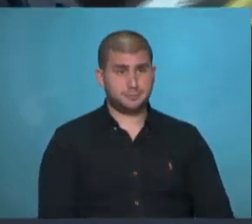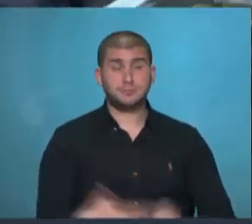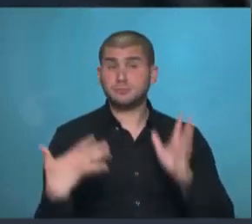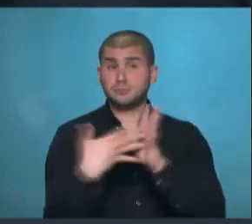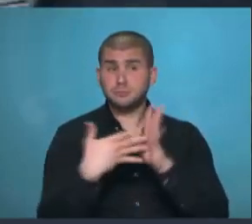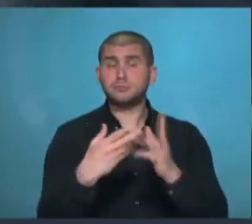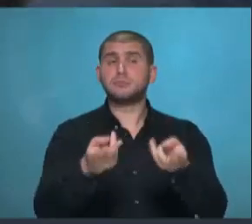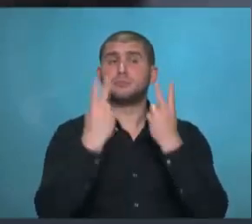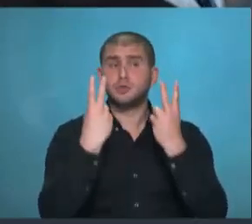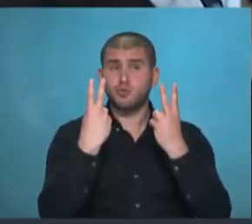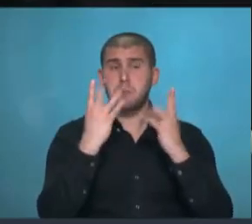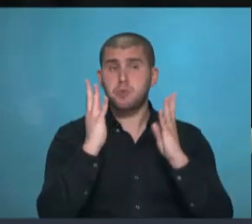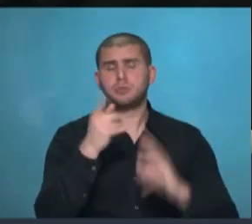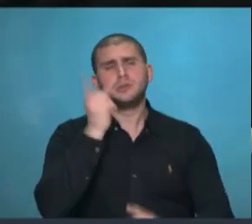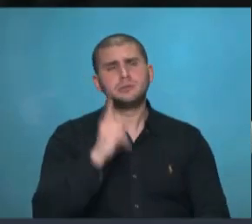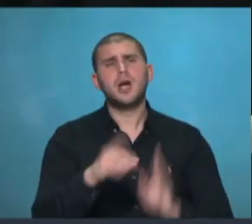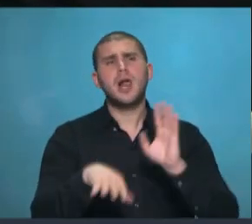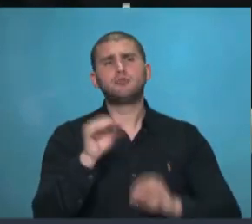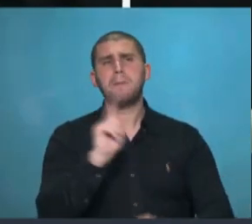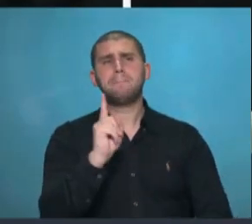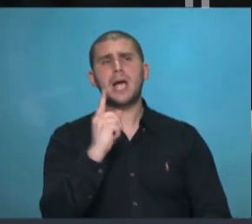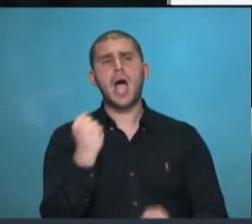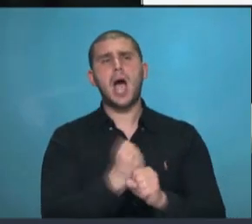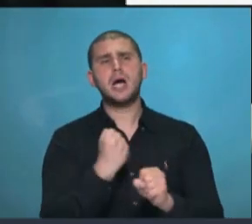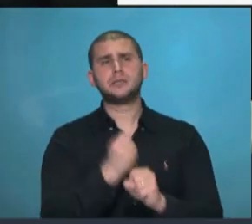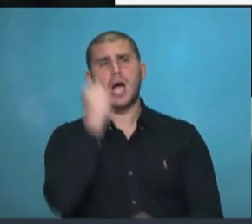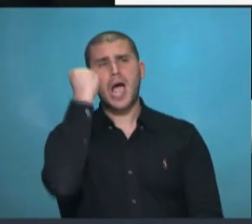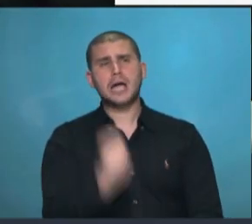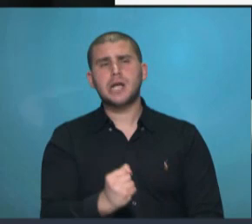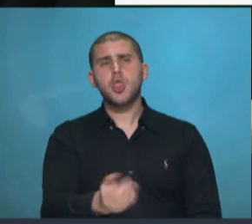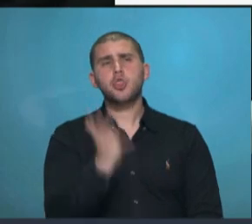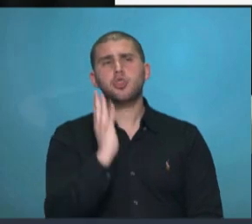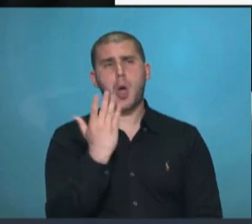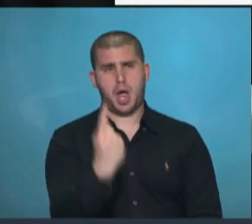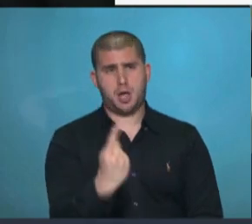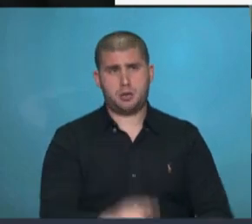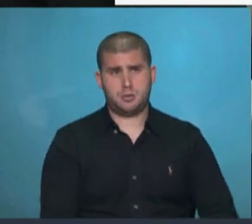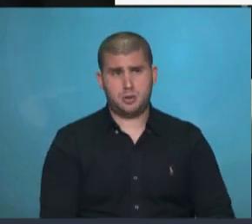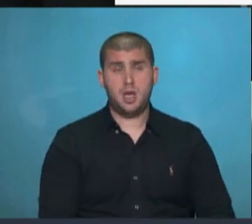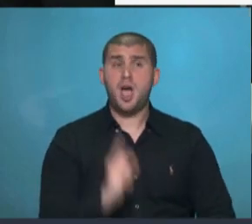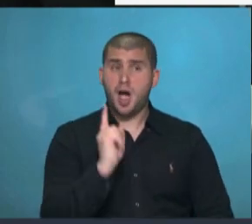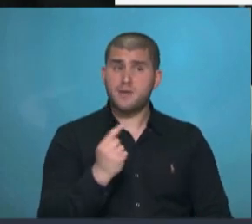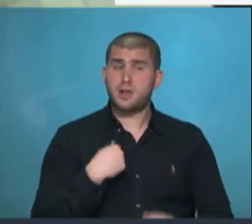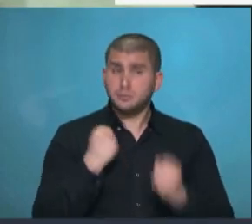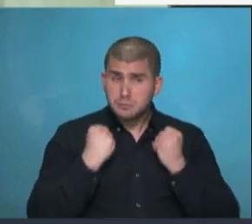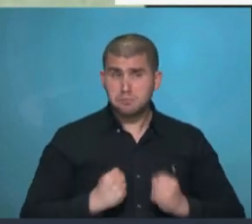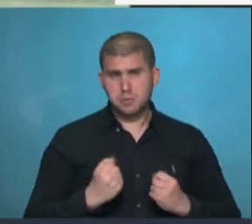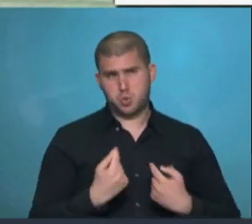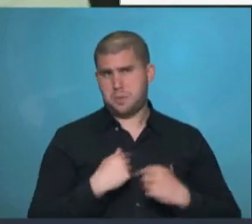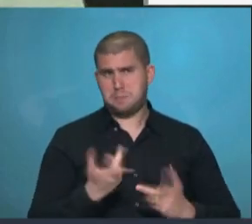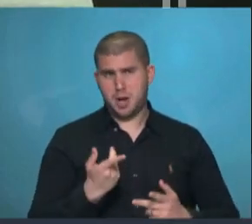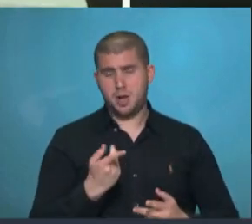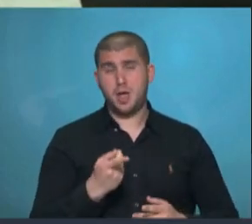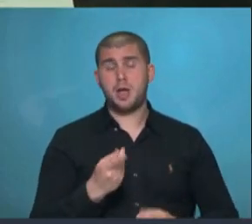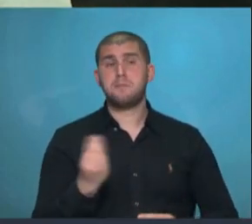חשובה, צריך למצוא מי ביצע למעשה את הרצח הנוראי הזה, אבל אין לנו ספק